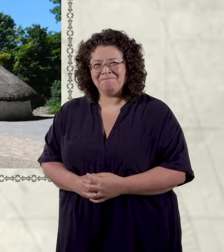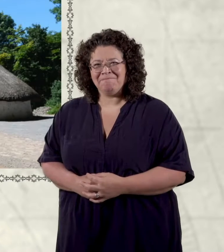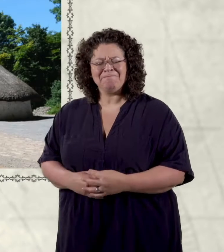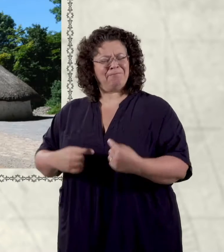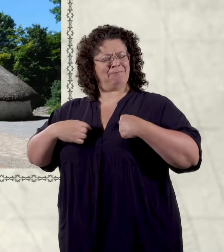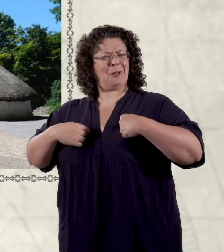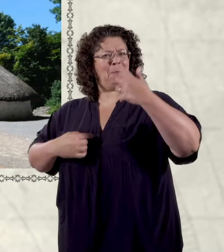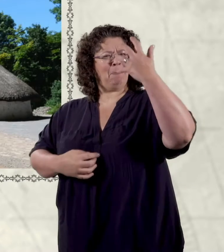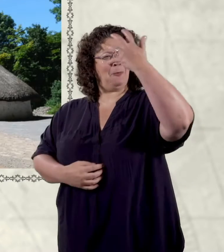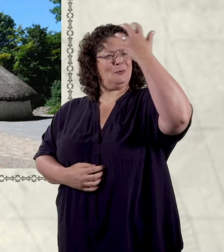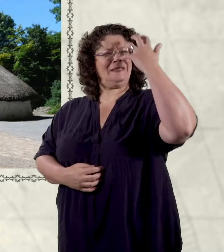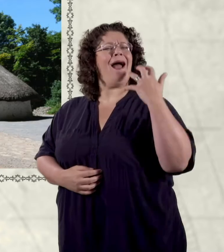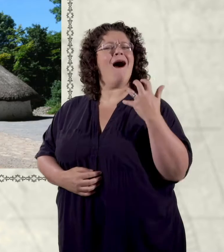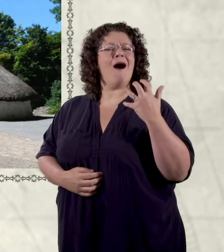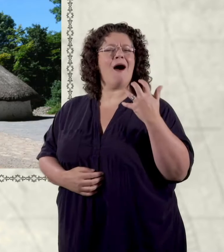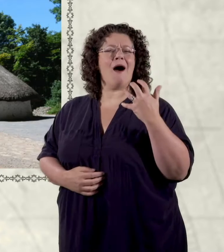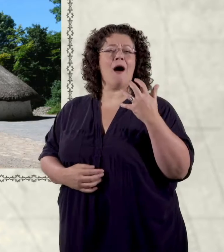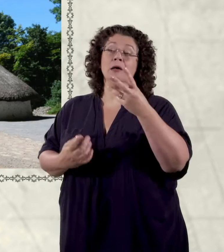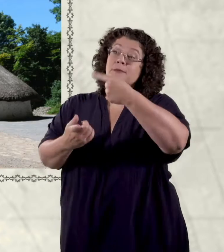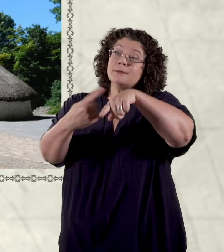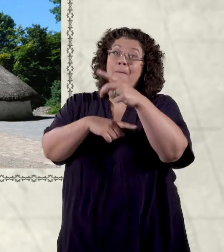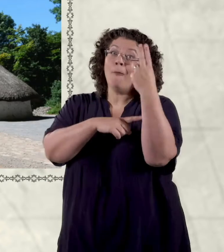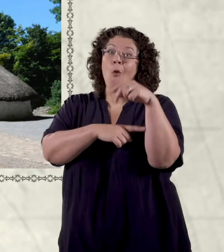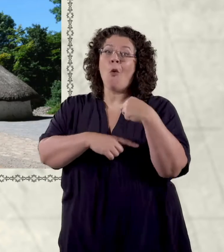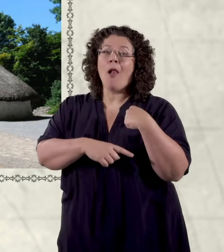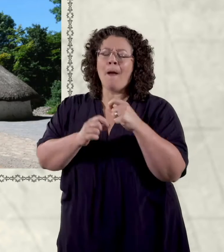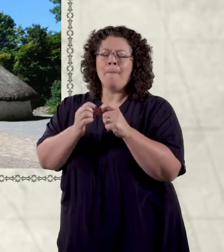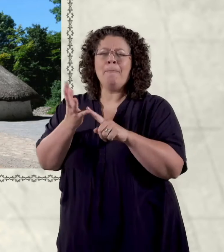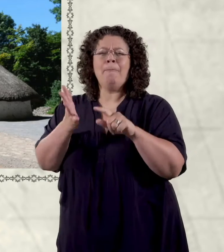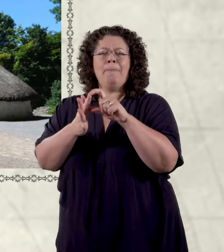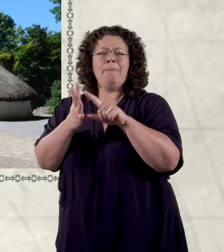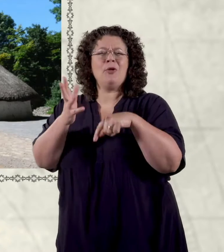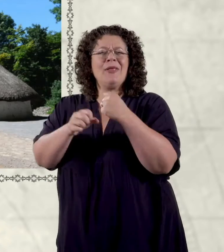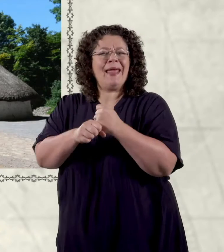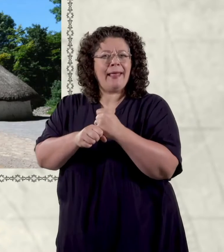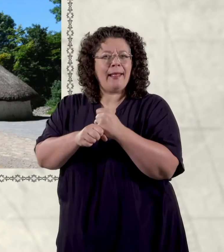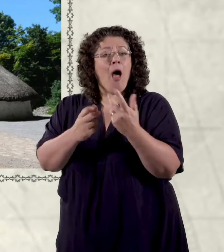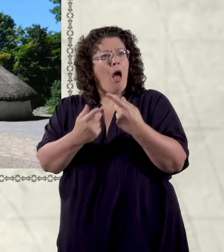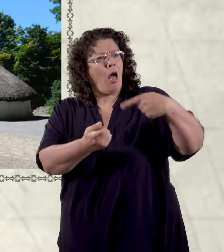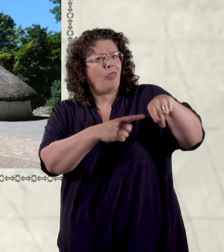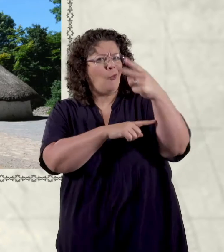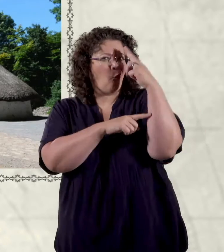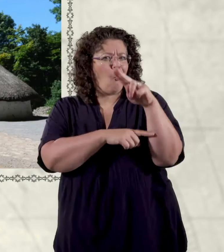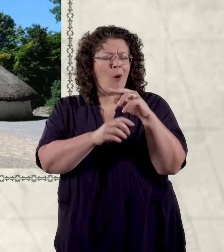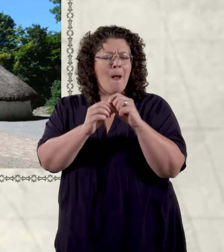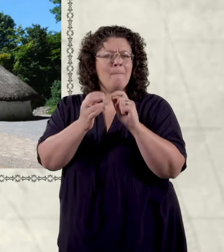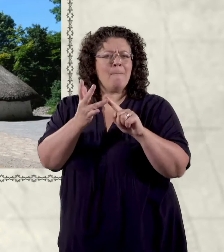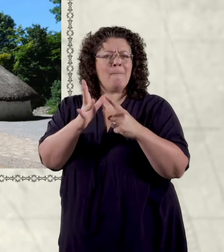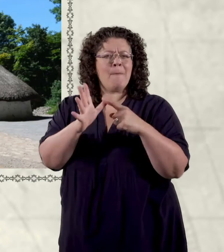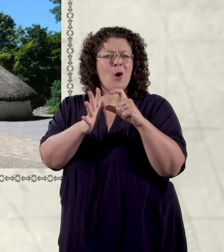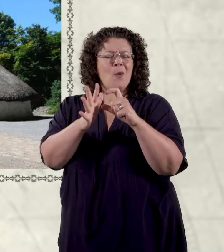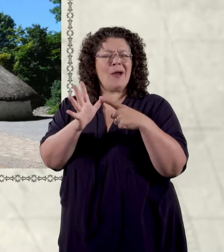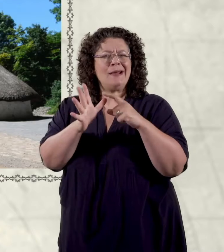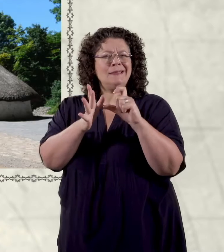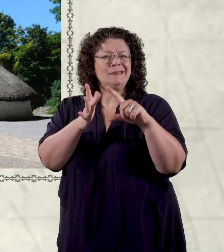buddig dwi. Mae rhai pobl yn engalw fi'n Buddug. Pobl eraill yn deud mai y